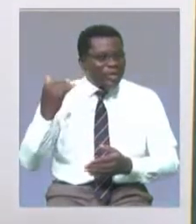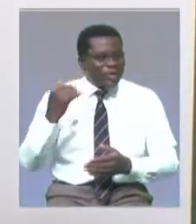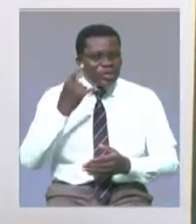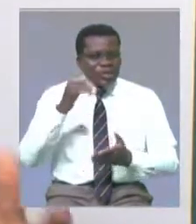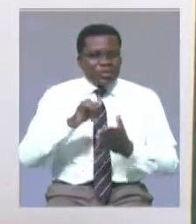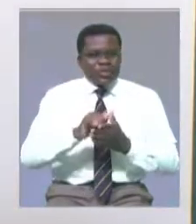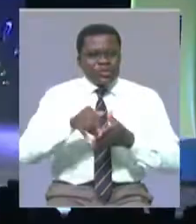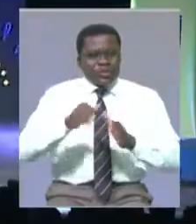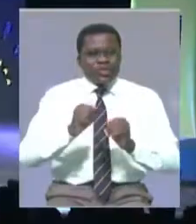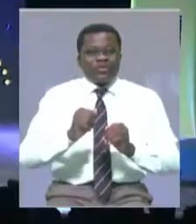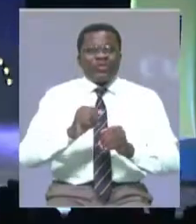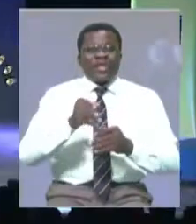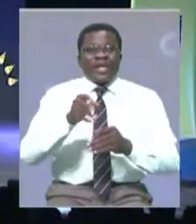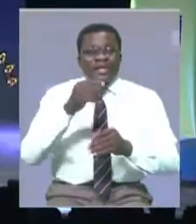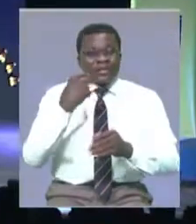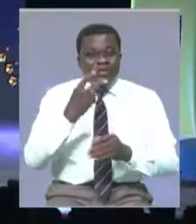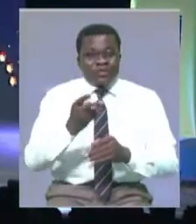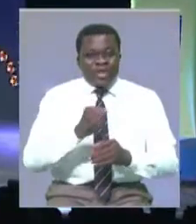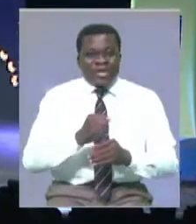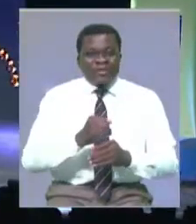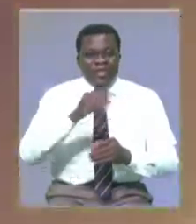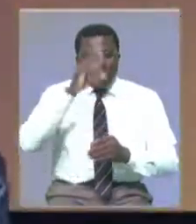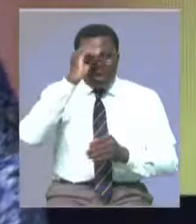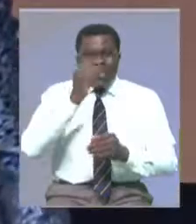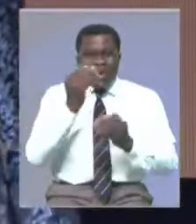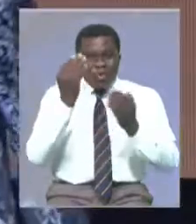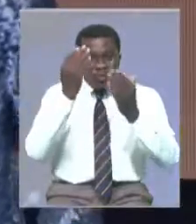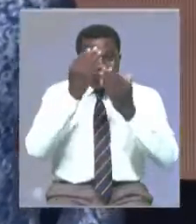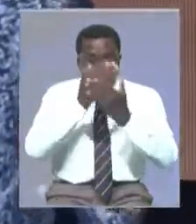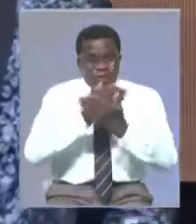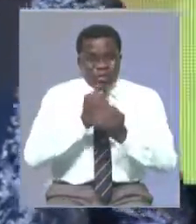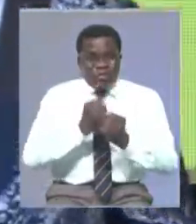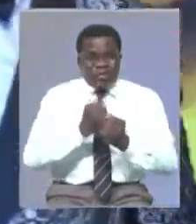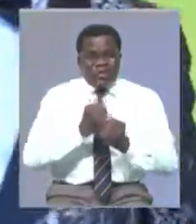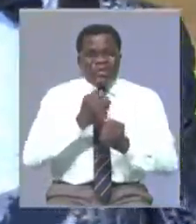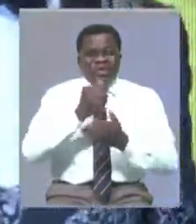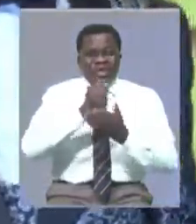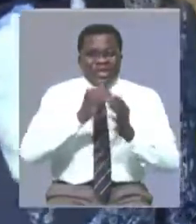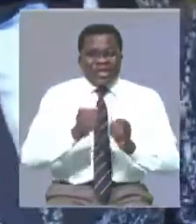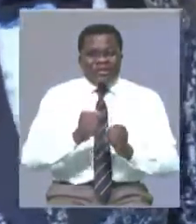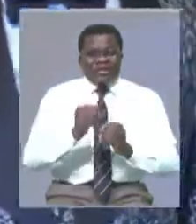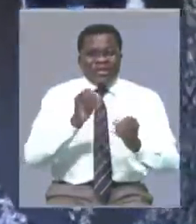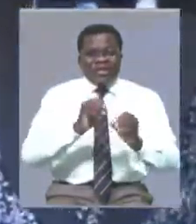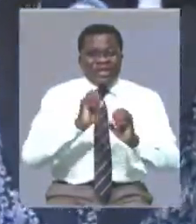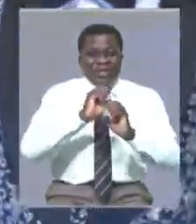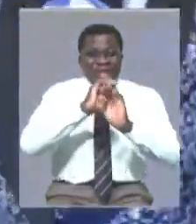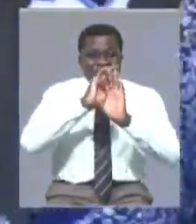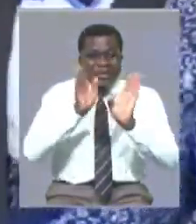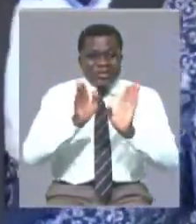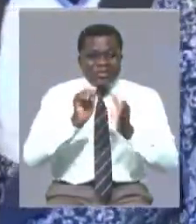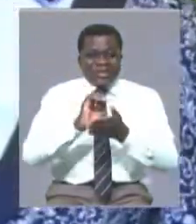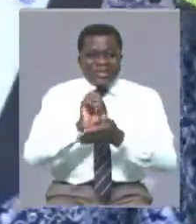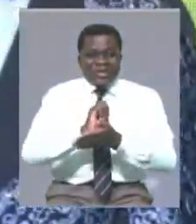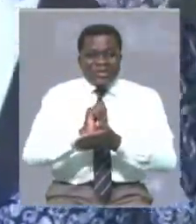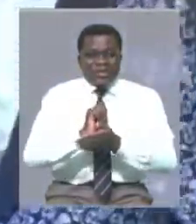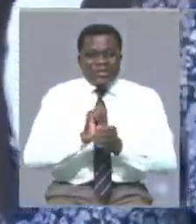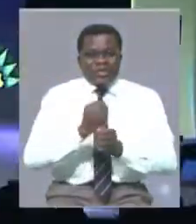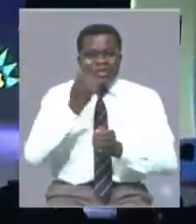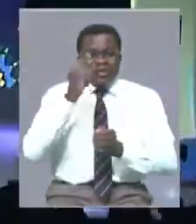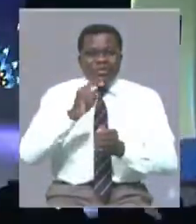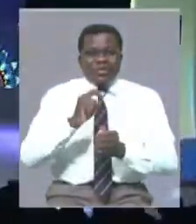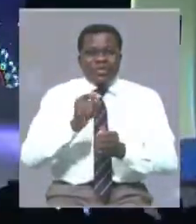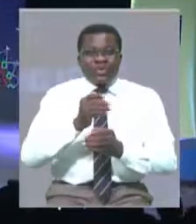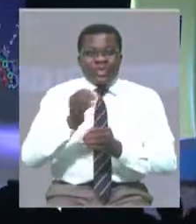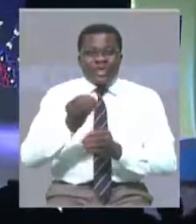vous laisse le réalisateur. Homme de l'ombre, le réalisateur est l'artiste qui met en lumière cette émission. Au niveau des caméras que nous